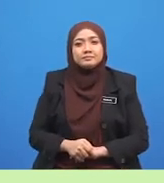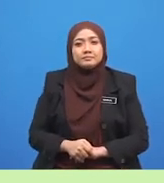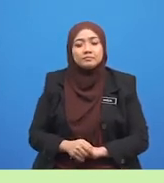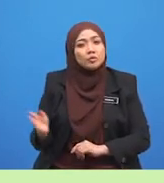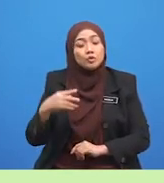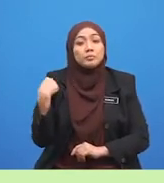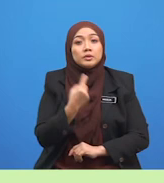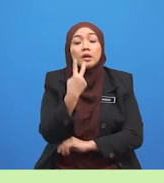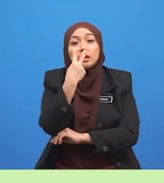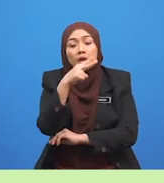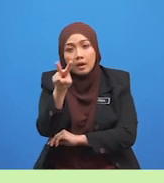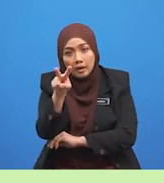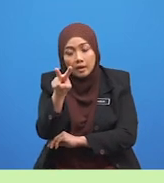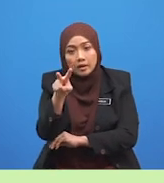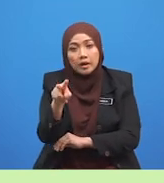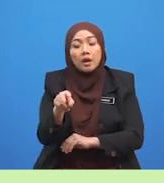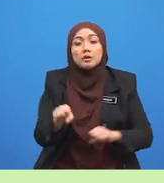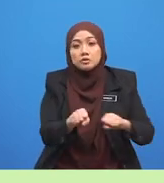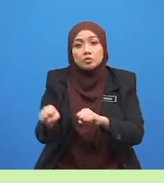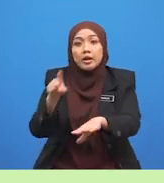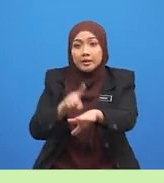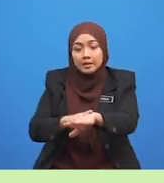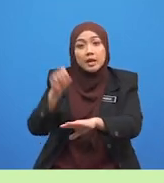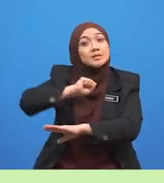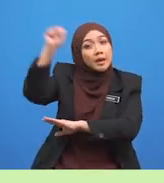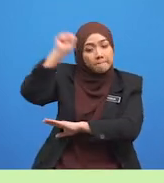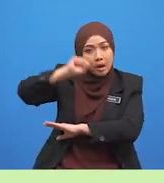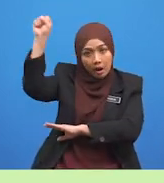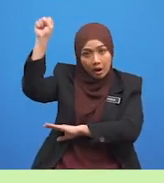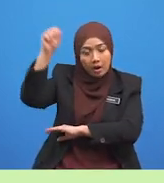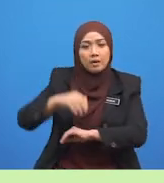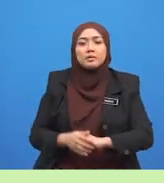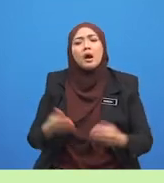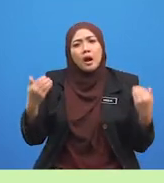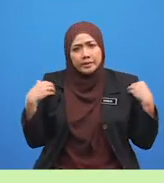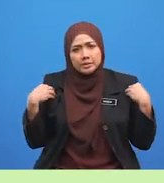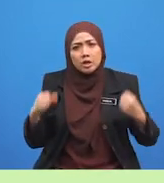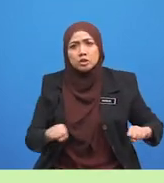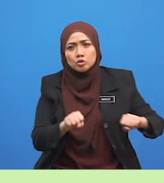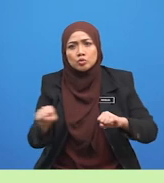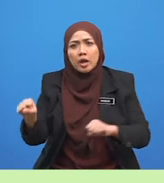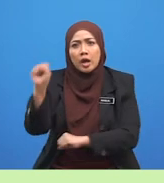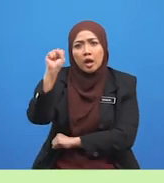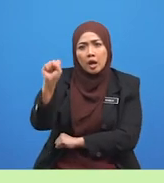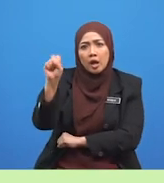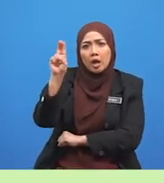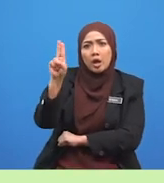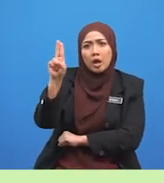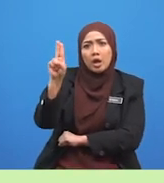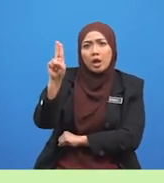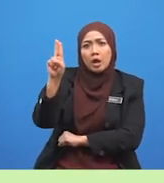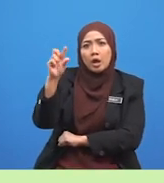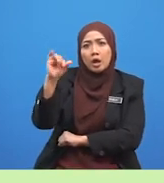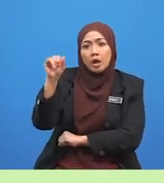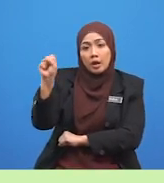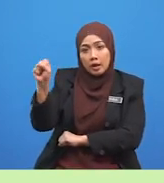Mari kita terokai sungai dan tasik di Sabah pula. Di Sabah terdapat Sungai Sugut yang berada di